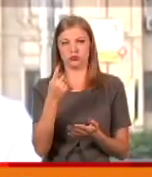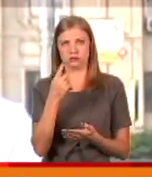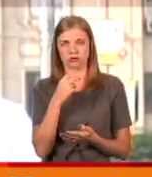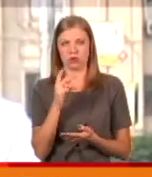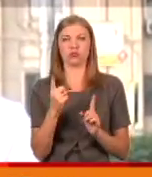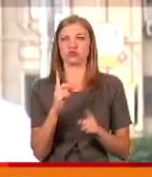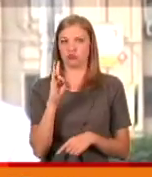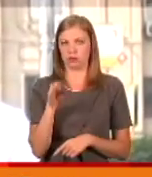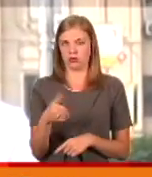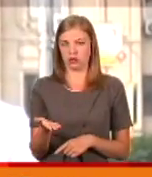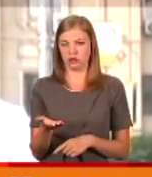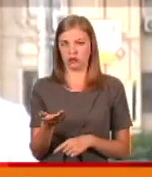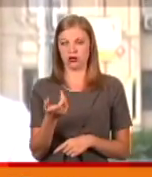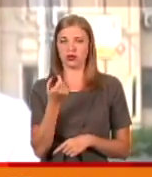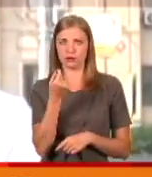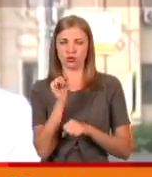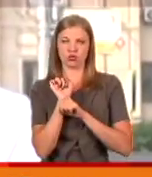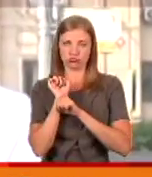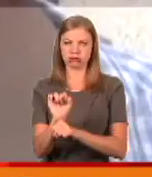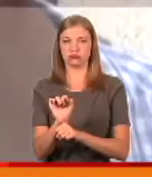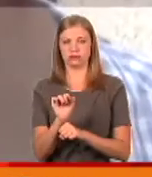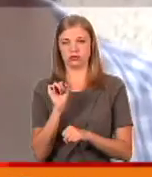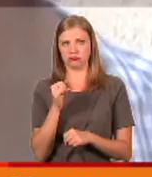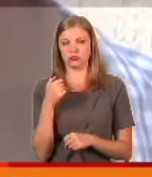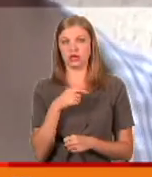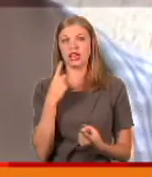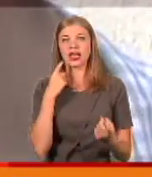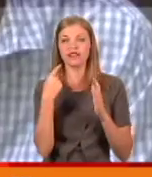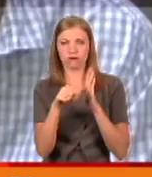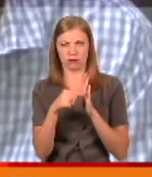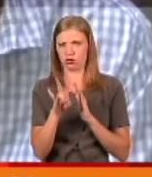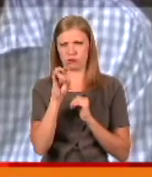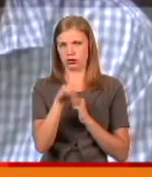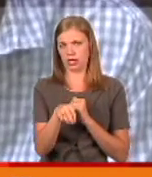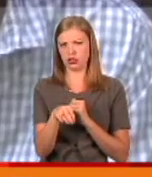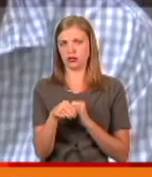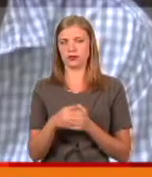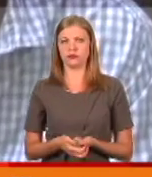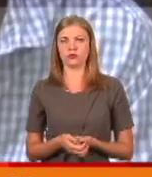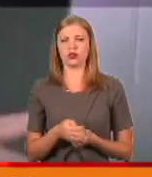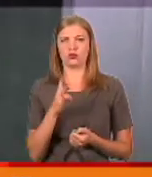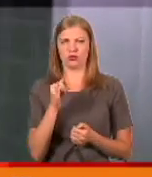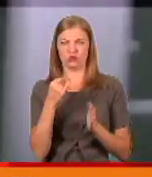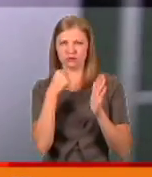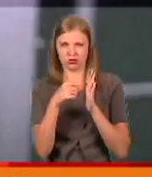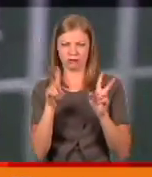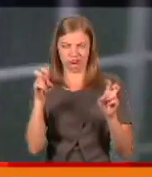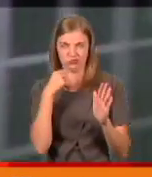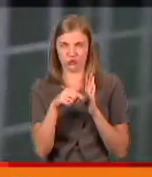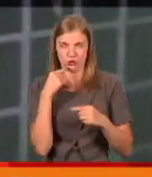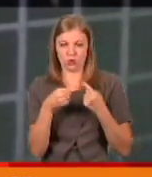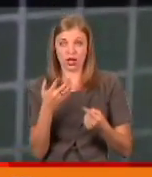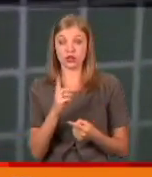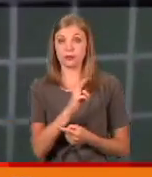бы о чем-нибудь, чтобы его немножечко остановили и в чувство привели. Ну, информатором нет, конечно. Но стукач он везде стукач. А от